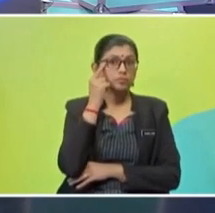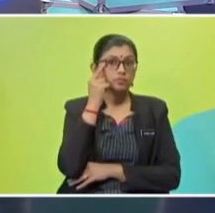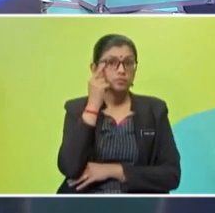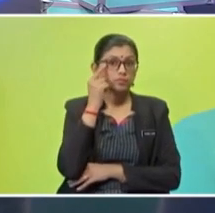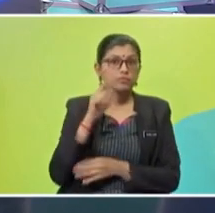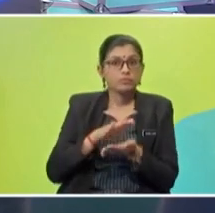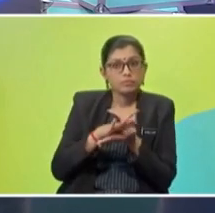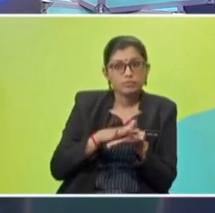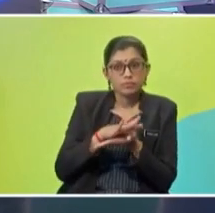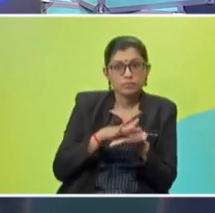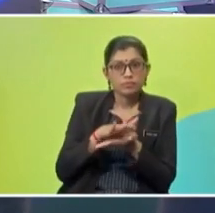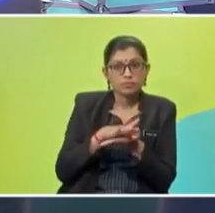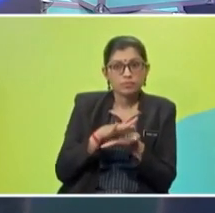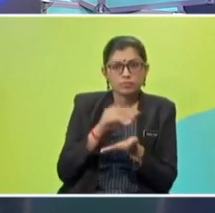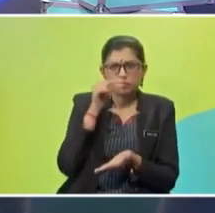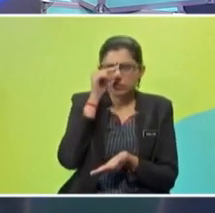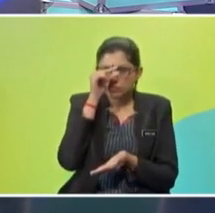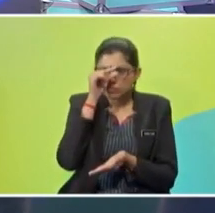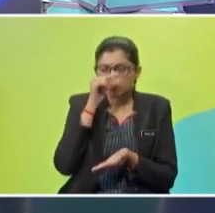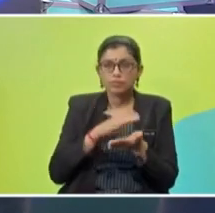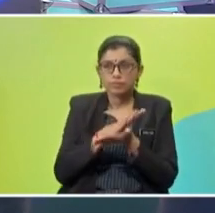lagi-lagi kecik-kecik